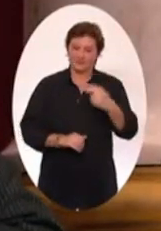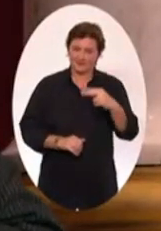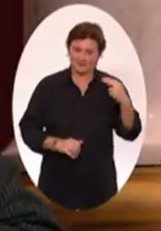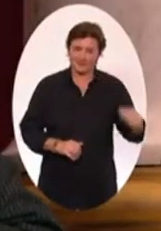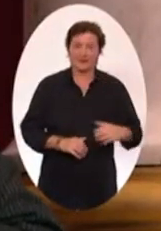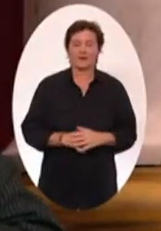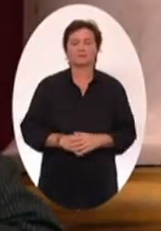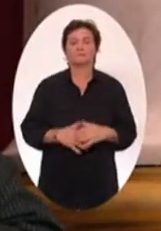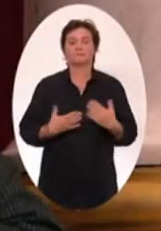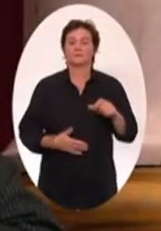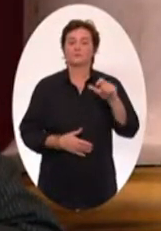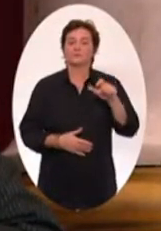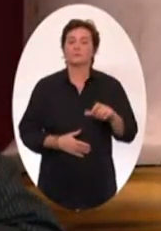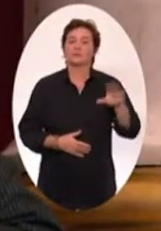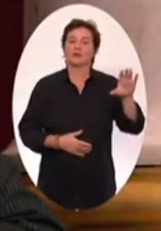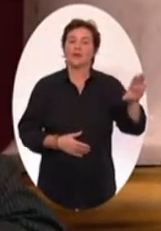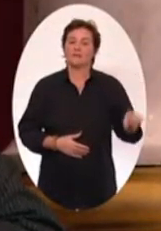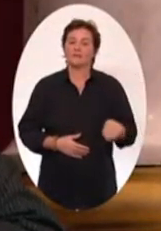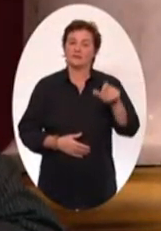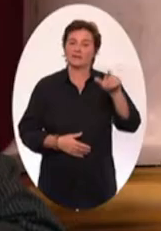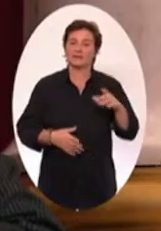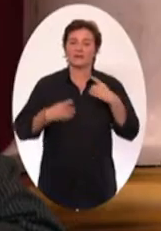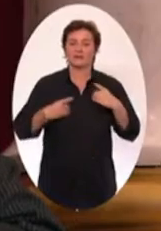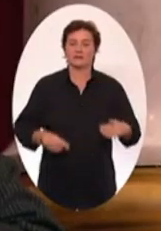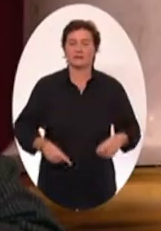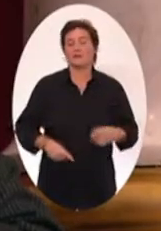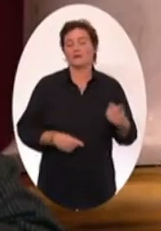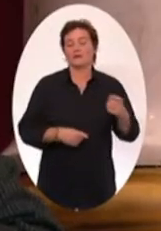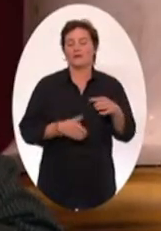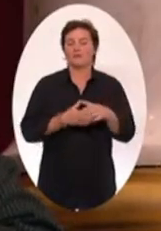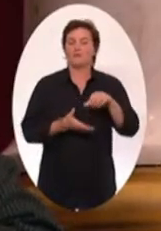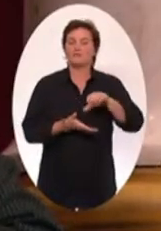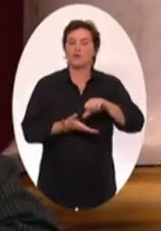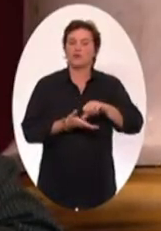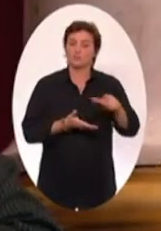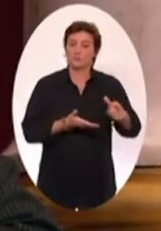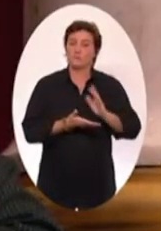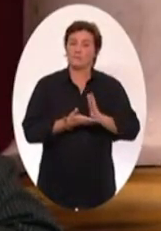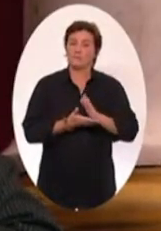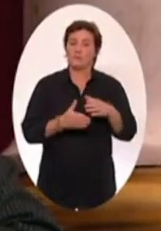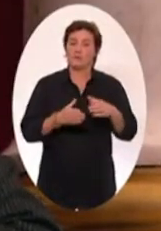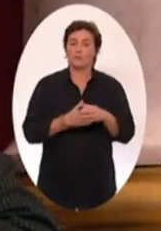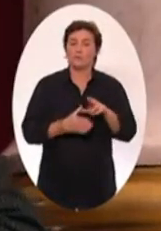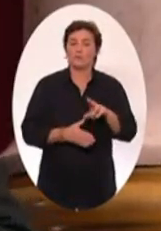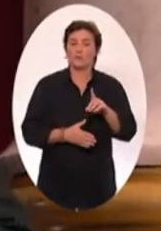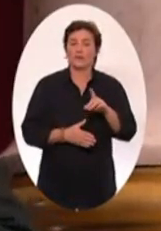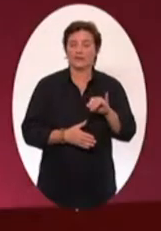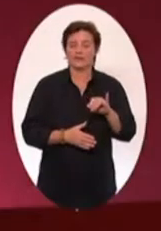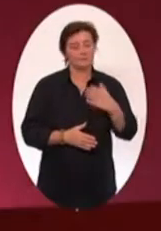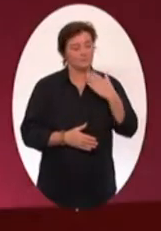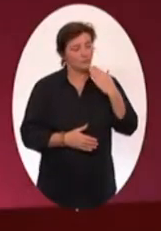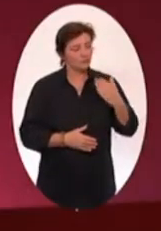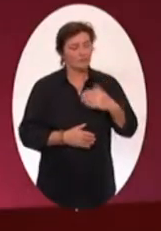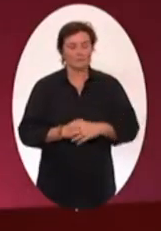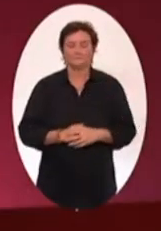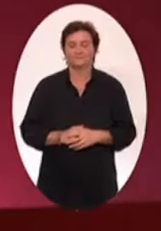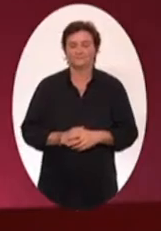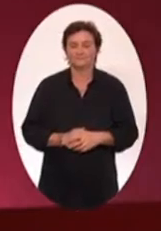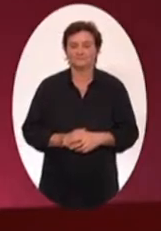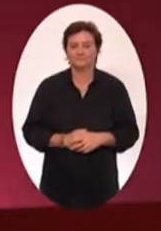l'Assemblée nationale où je reçois aujourd'hui le député centriste porte-parole de l'UDI, Maurice Leroy. Bonjour Maurice